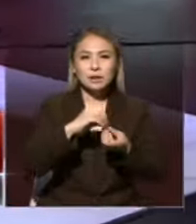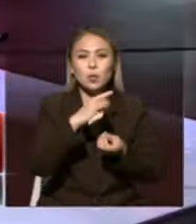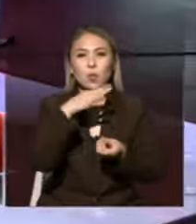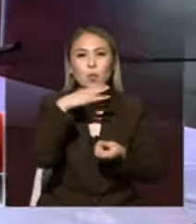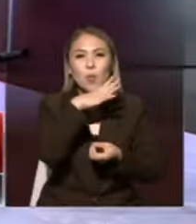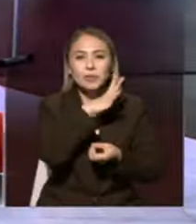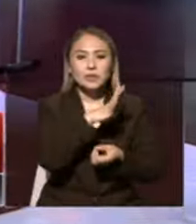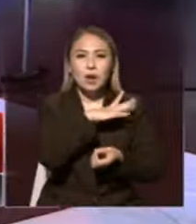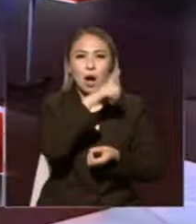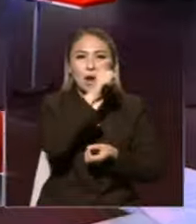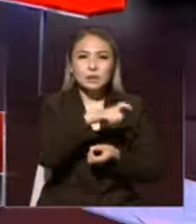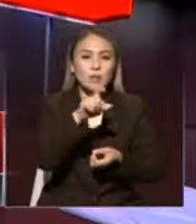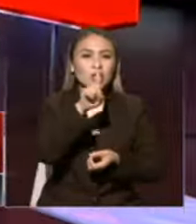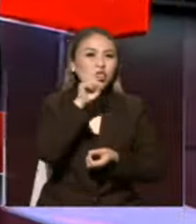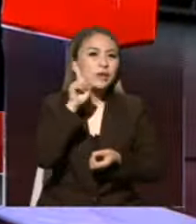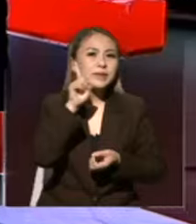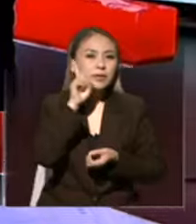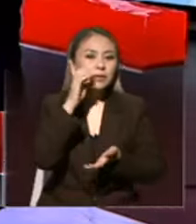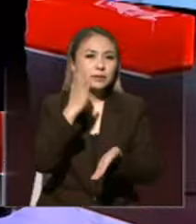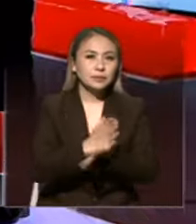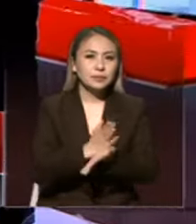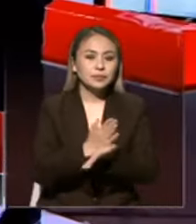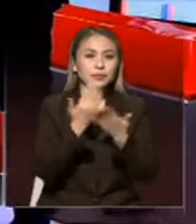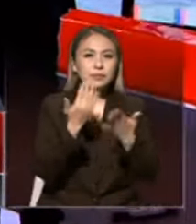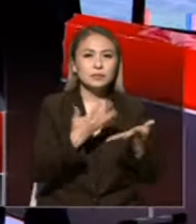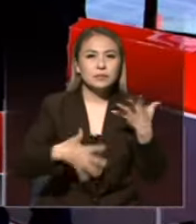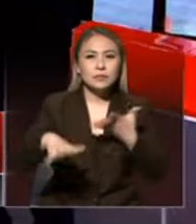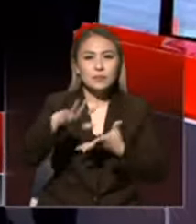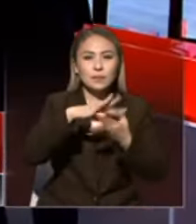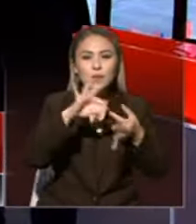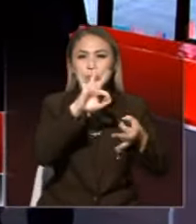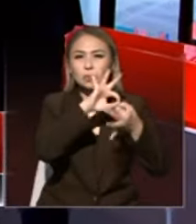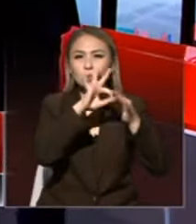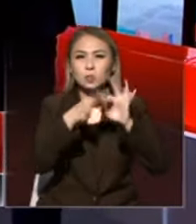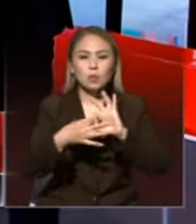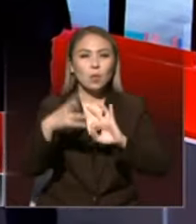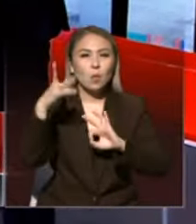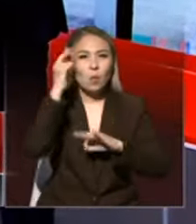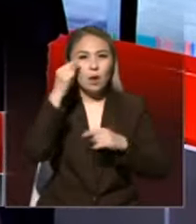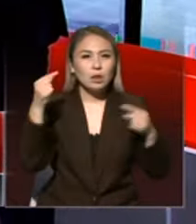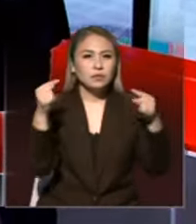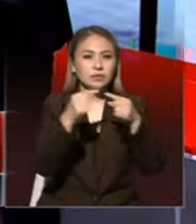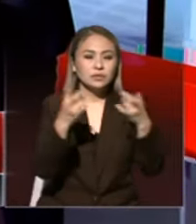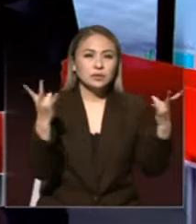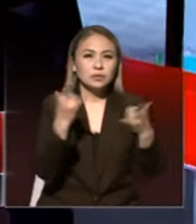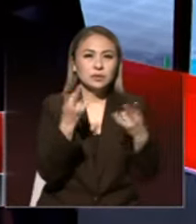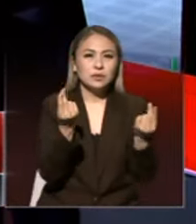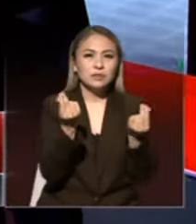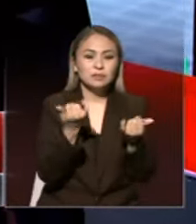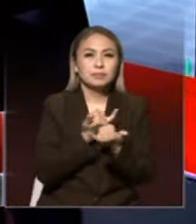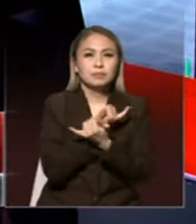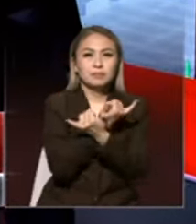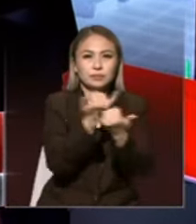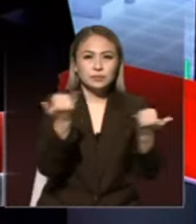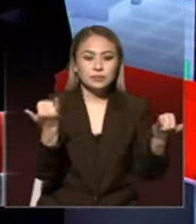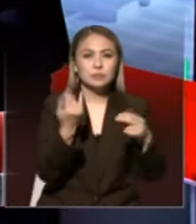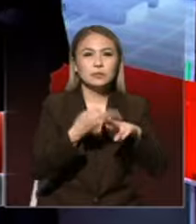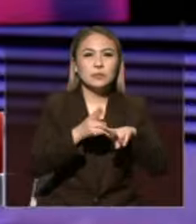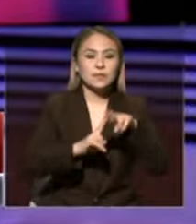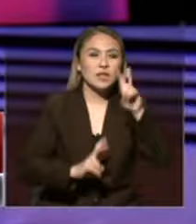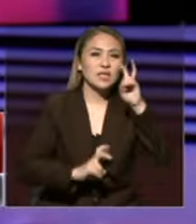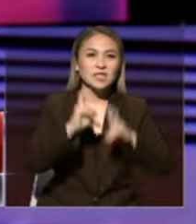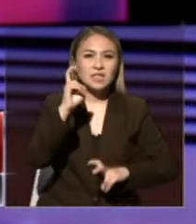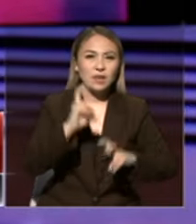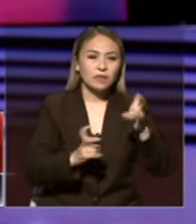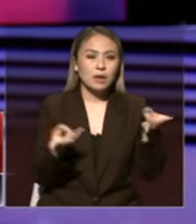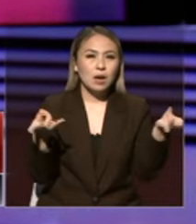көптеген азаматтар, жастар жұмыс жасайды. Олардың барлығы тиянақты уақытылы айлығын алу керек. Ол ақша жаңа берілген ақша ол сол зауыттарда барып